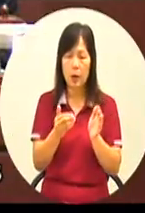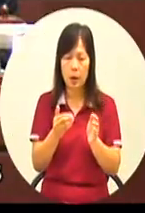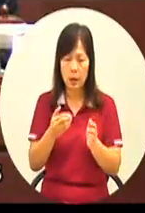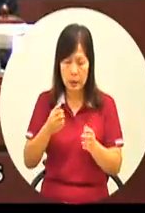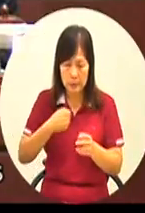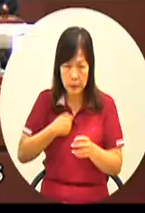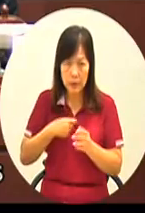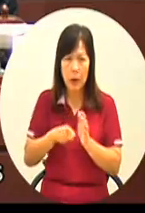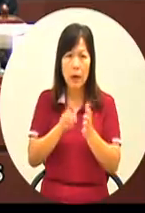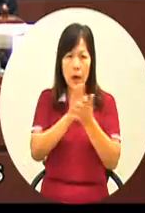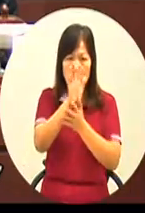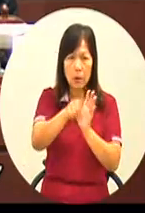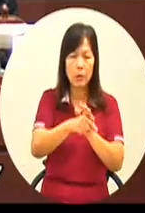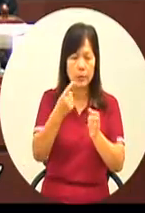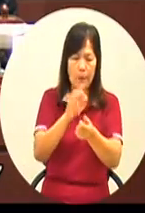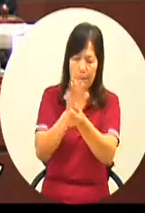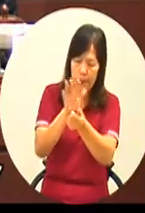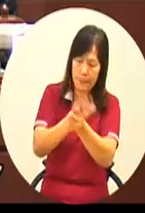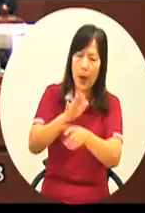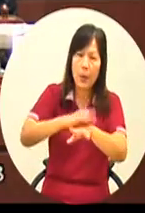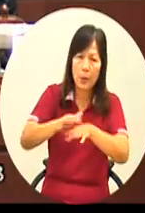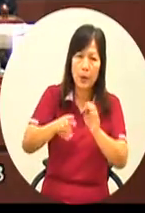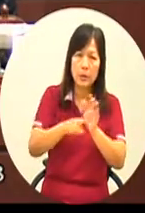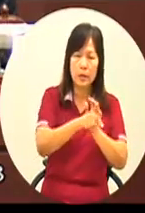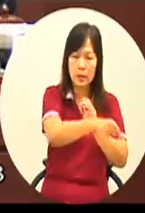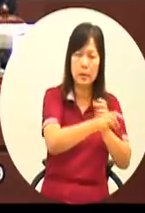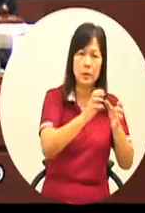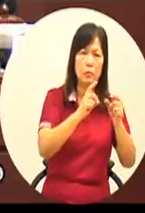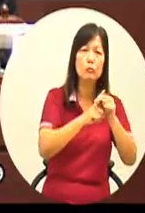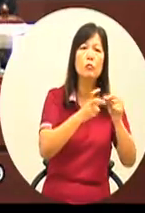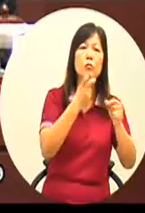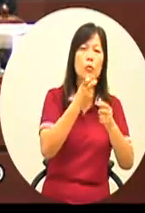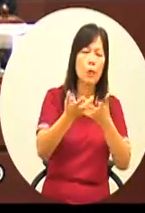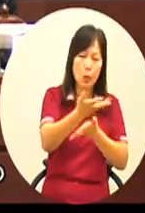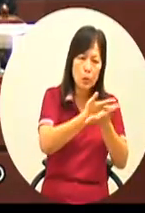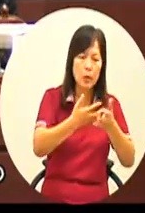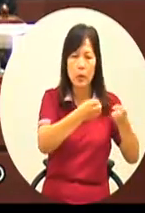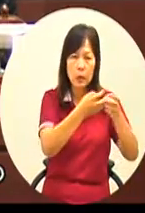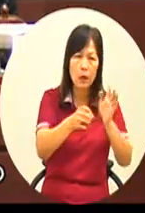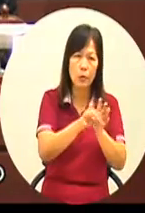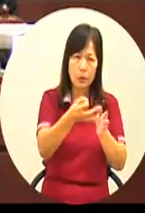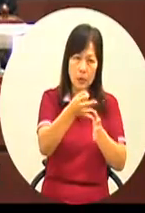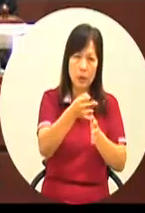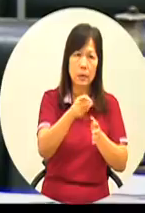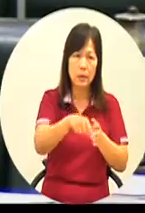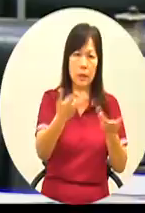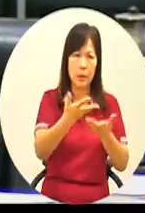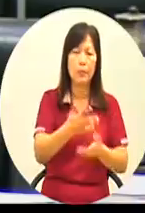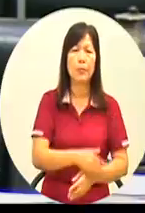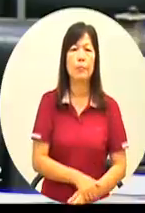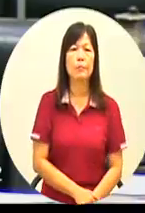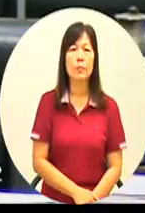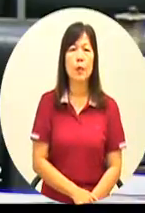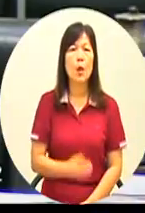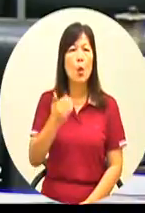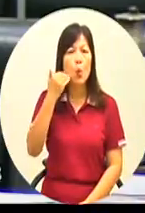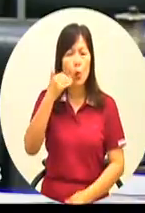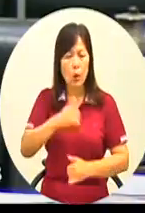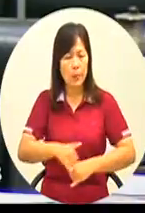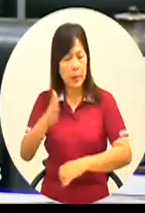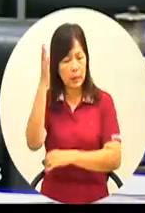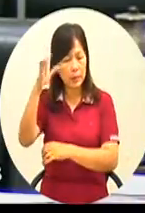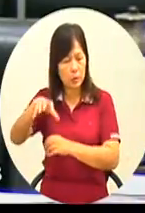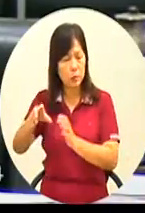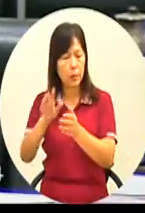果可以的话，我们来尽力协助，看是不是能够跟国有财产局进行协议架构的部分。 因为我想这一部分如果说民政局来协助的